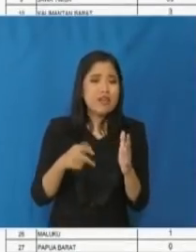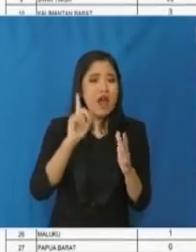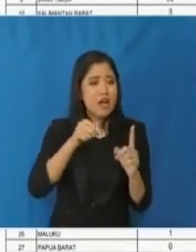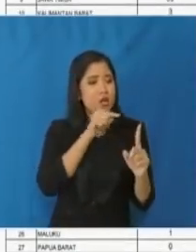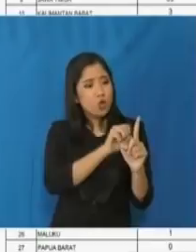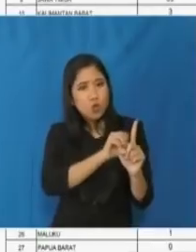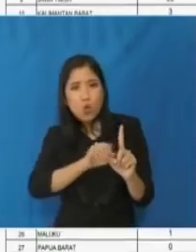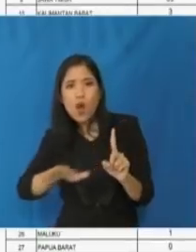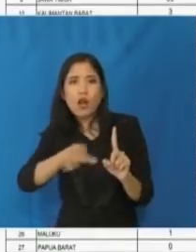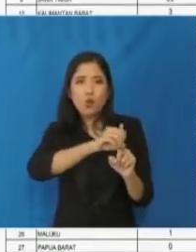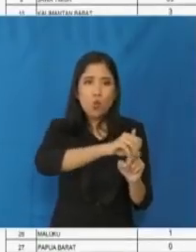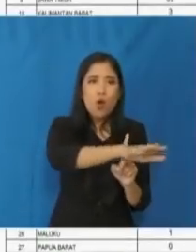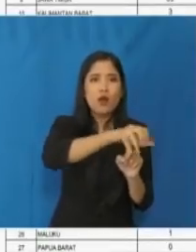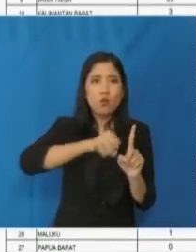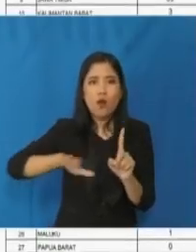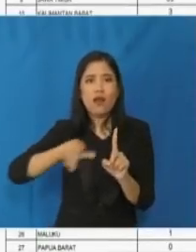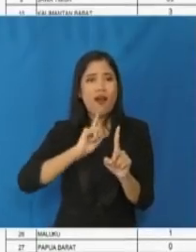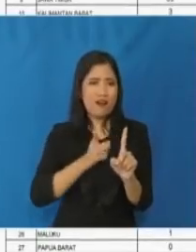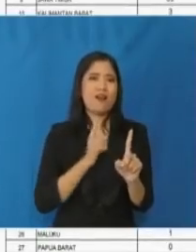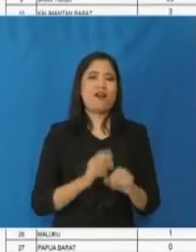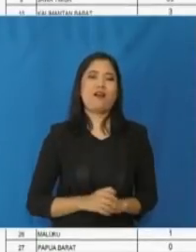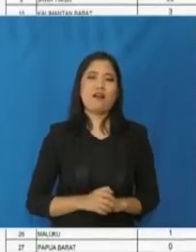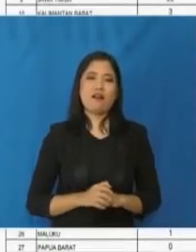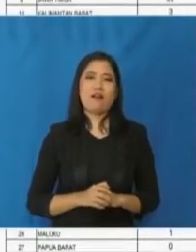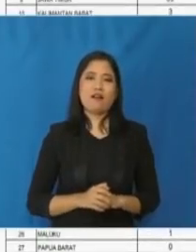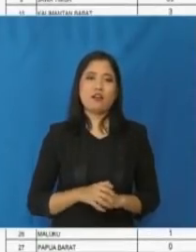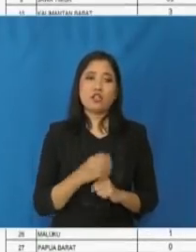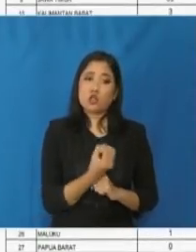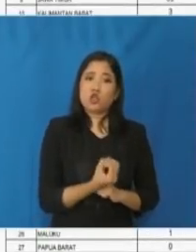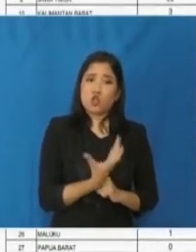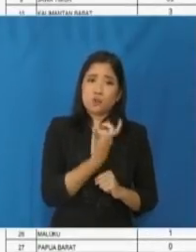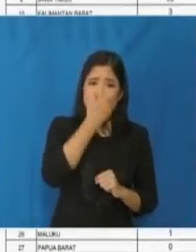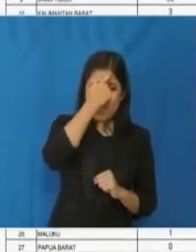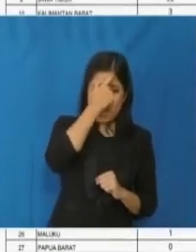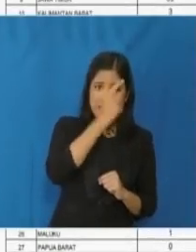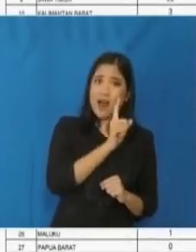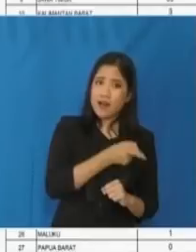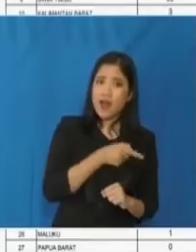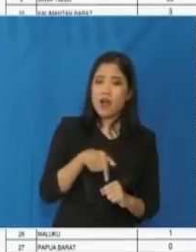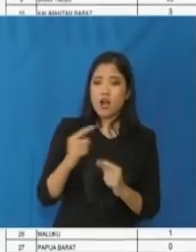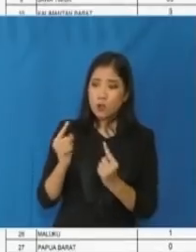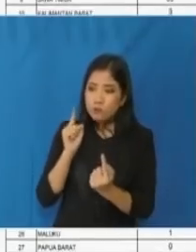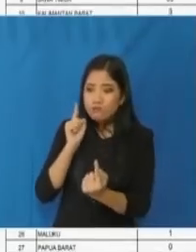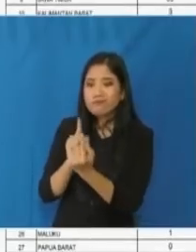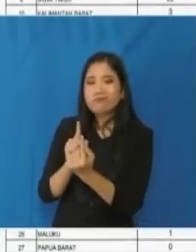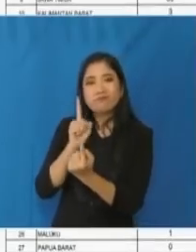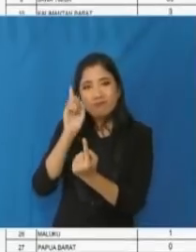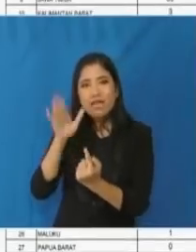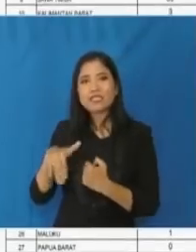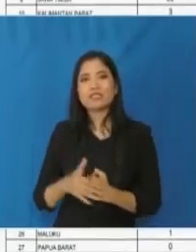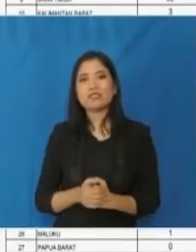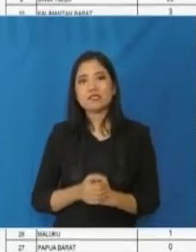penyakit ini di tengah masyarakat kita masih ada sumber penyakitnya dan masih ada kontak dekat yang terjadi